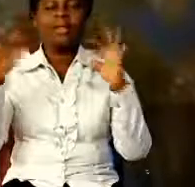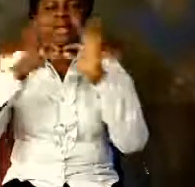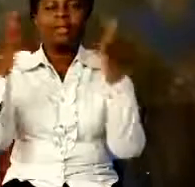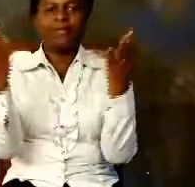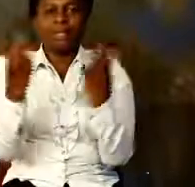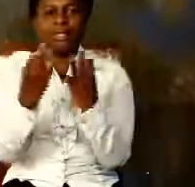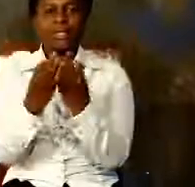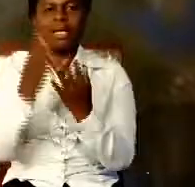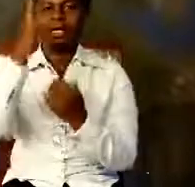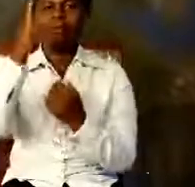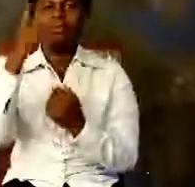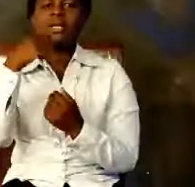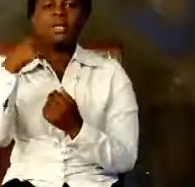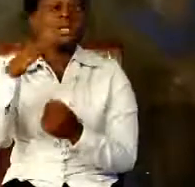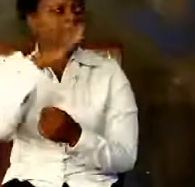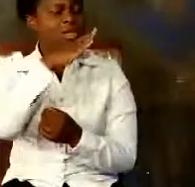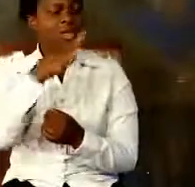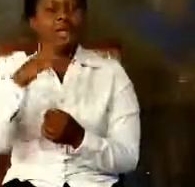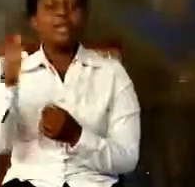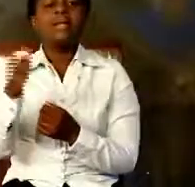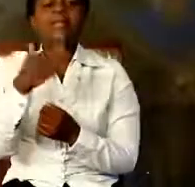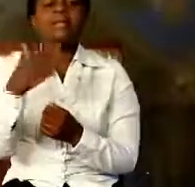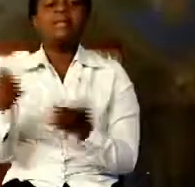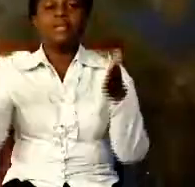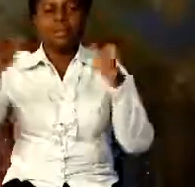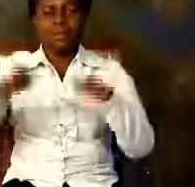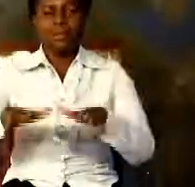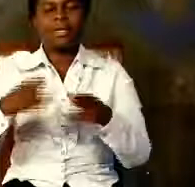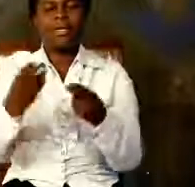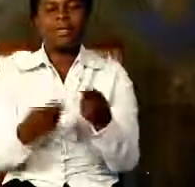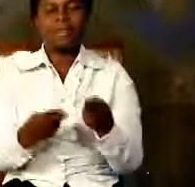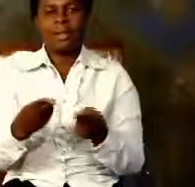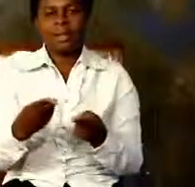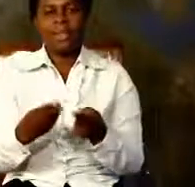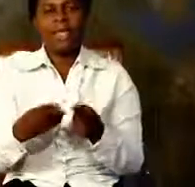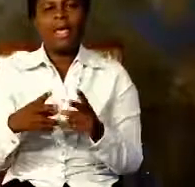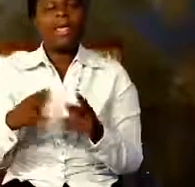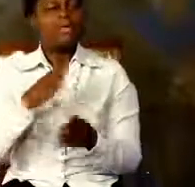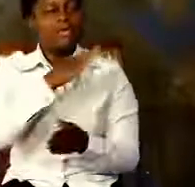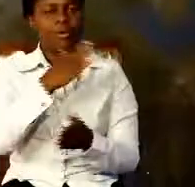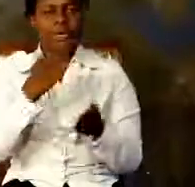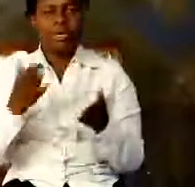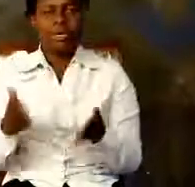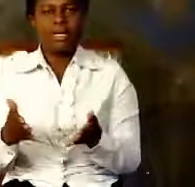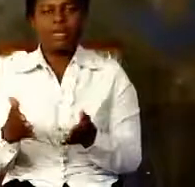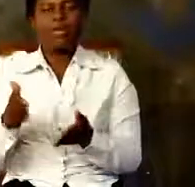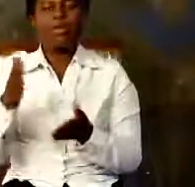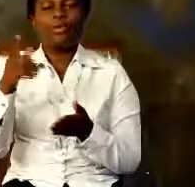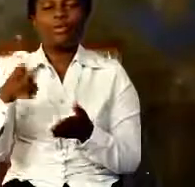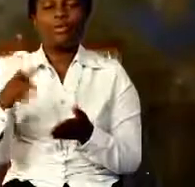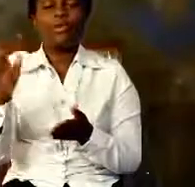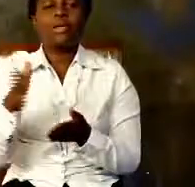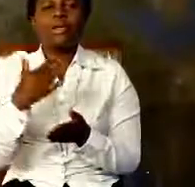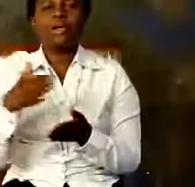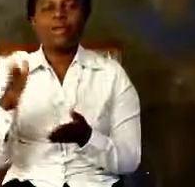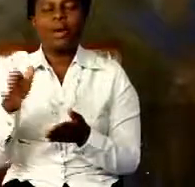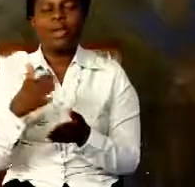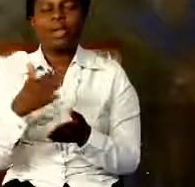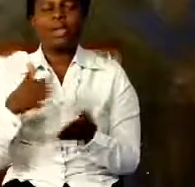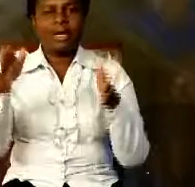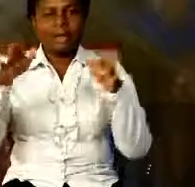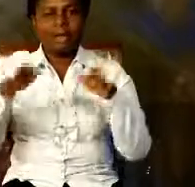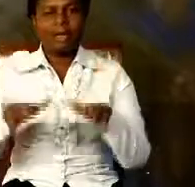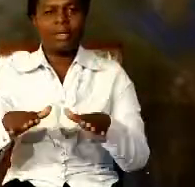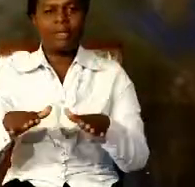ya kila jioni, na nyimbo zinawabariki pia. Amina. Na jioni ya leo tena tutakuwa na kwaya